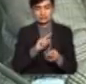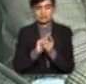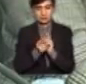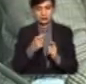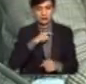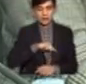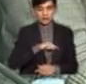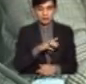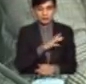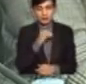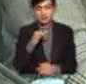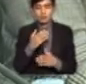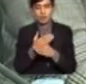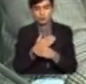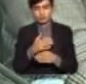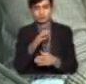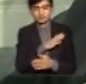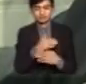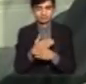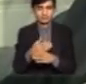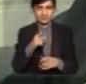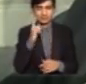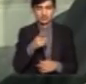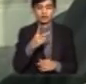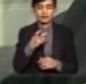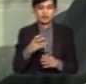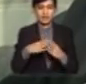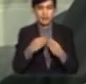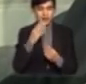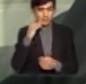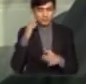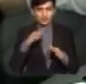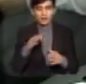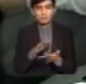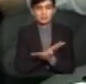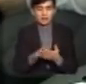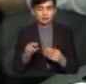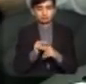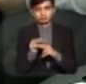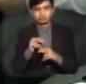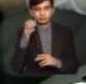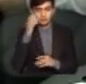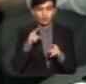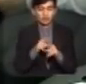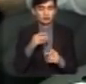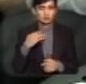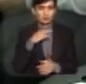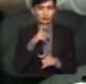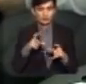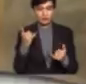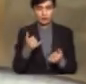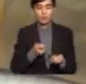всего помощь получили более 1200 алматинских семей занятия проходят бесплатно заинтересовались таким подходом и в